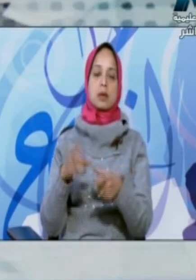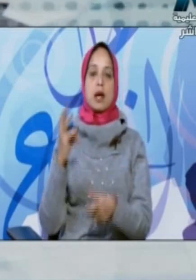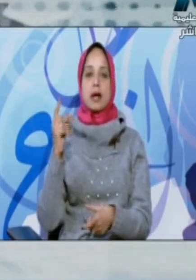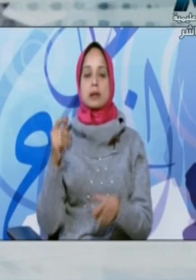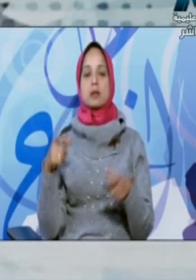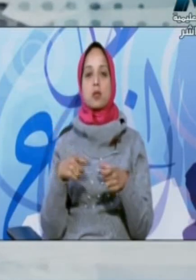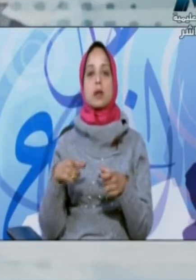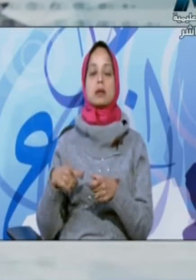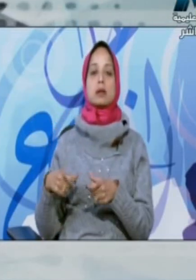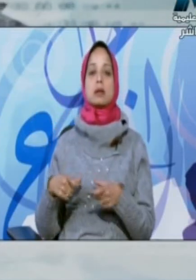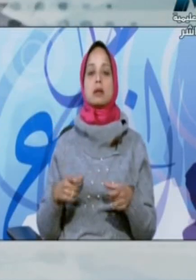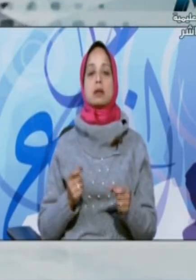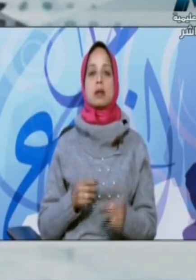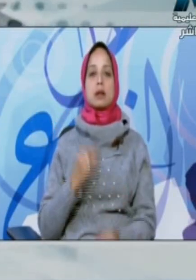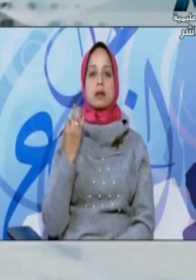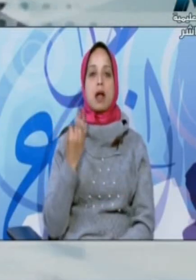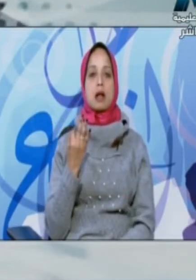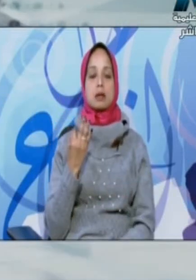تلاتة